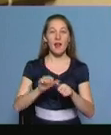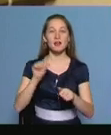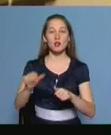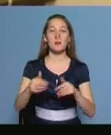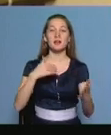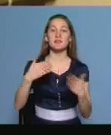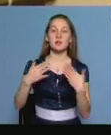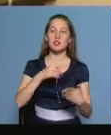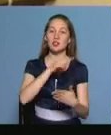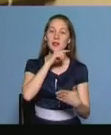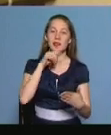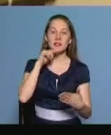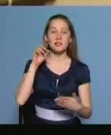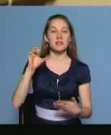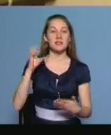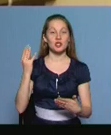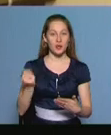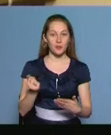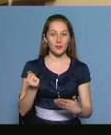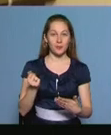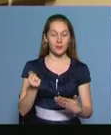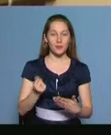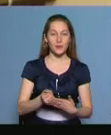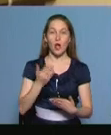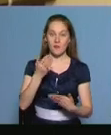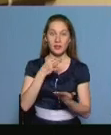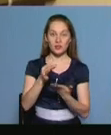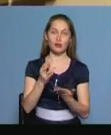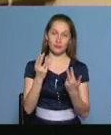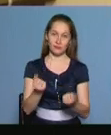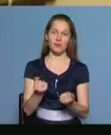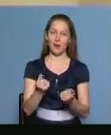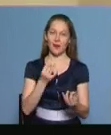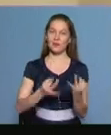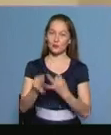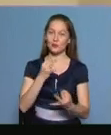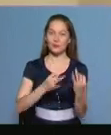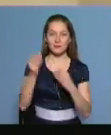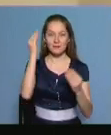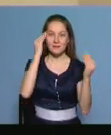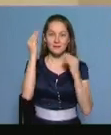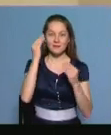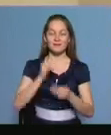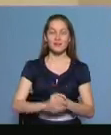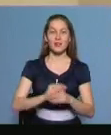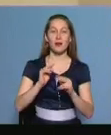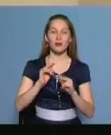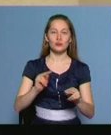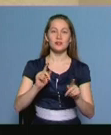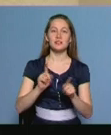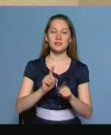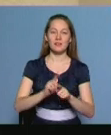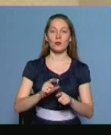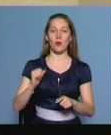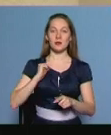взаимоотношения России с США. Отвечаете? Отвечаем, дискутируем. Учитель – это человек, который учится все время сам. То